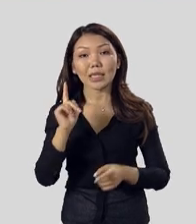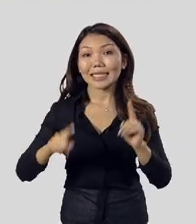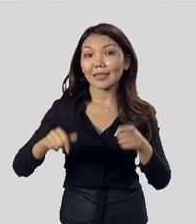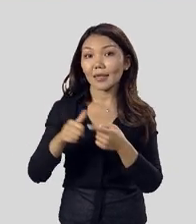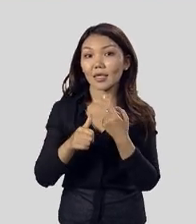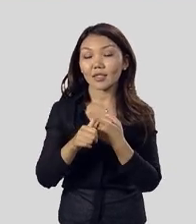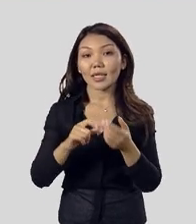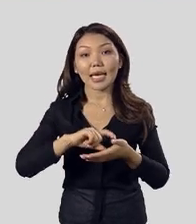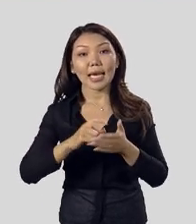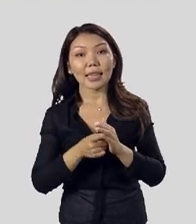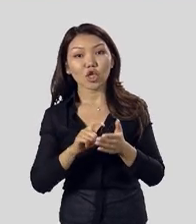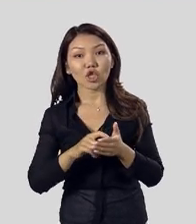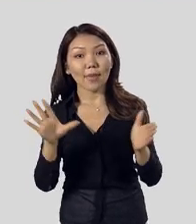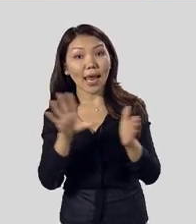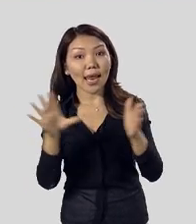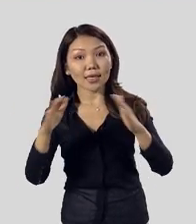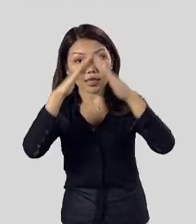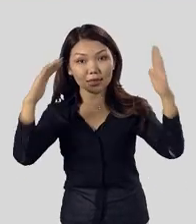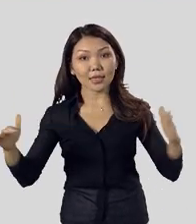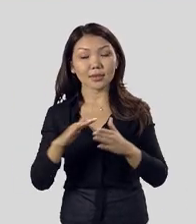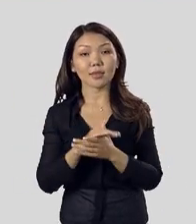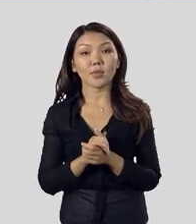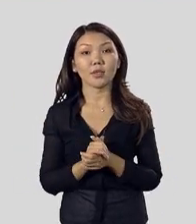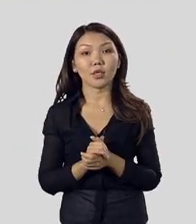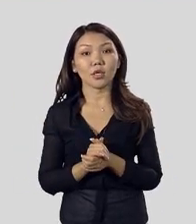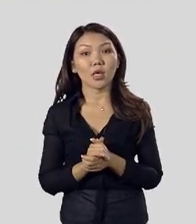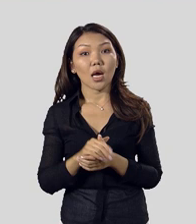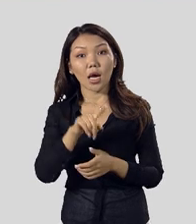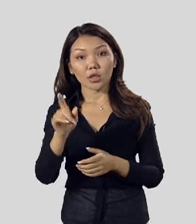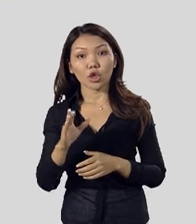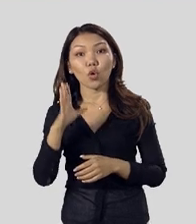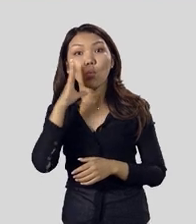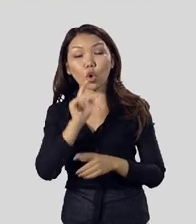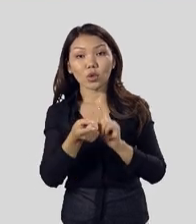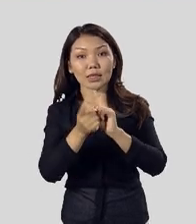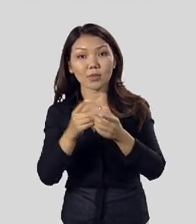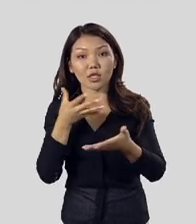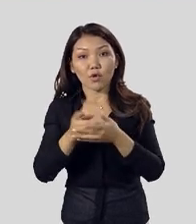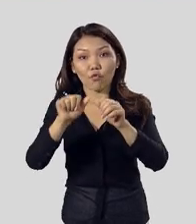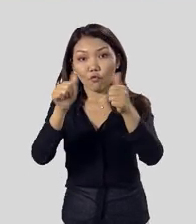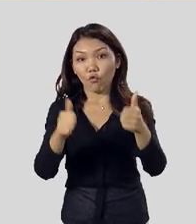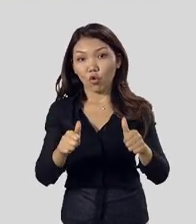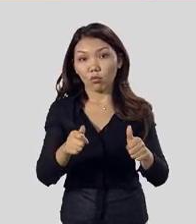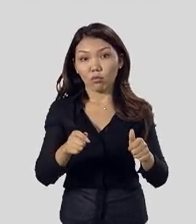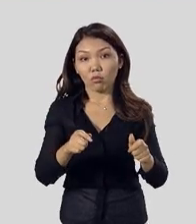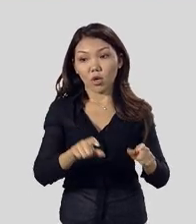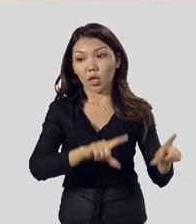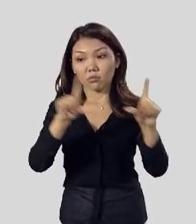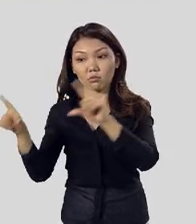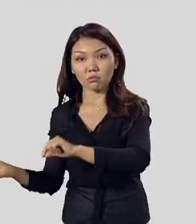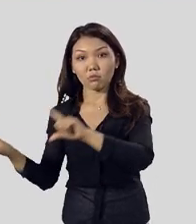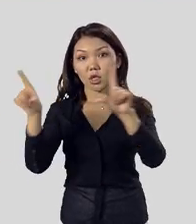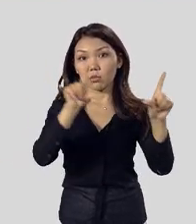электростанциями митохондрия могут изменять свою форму и перемещаться в те области